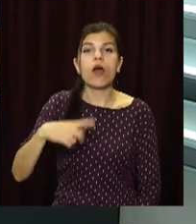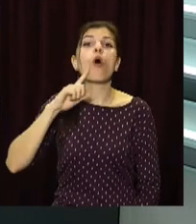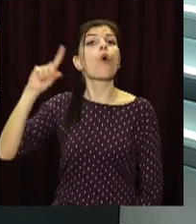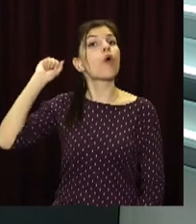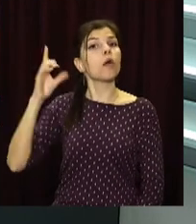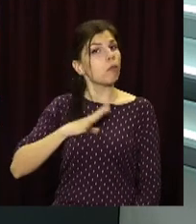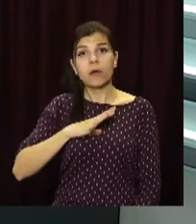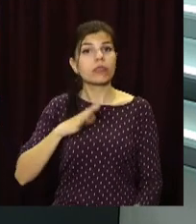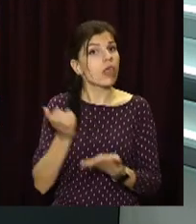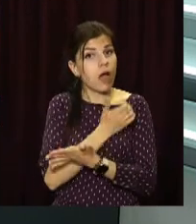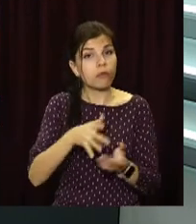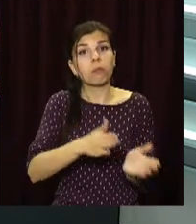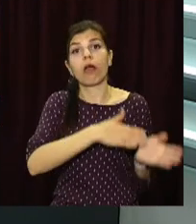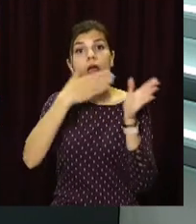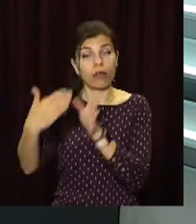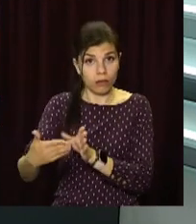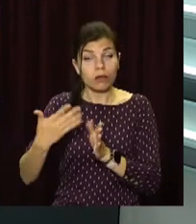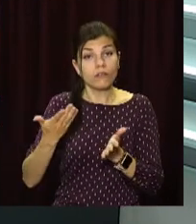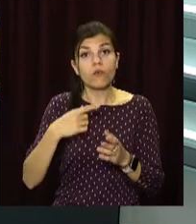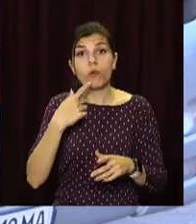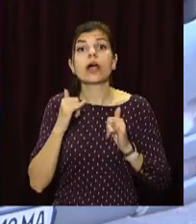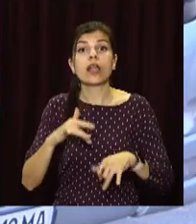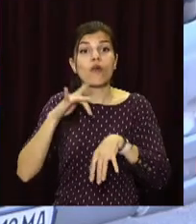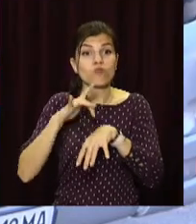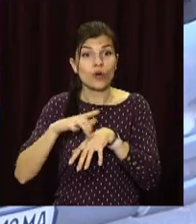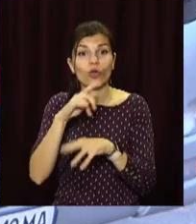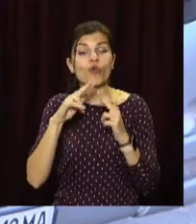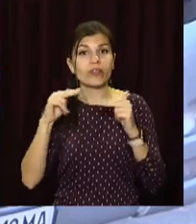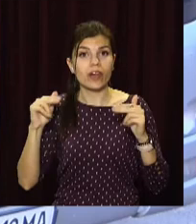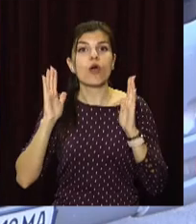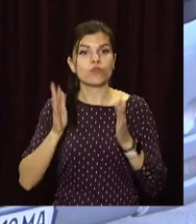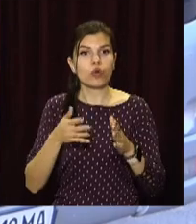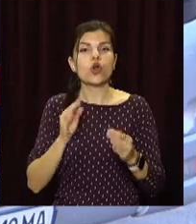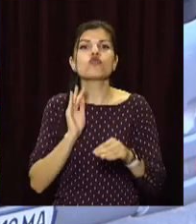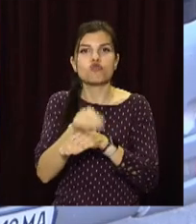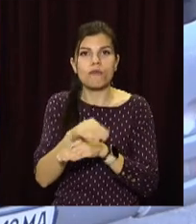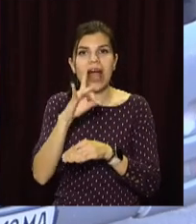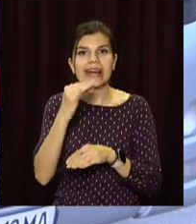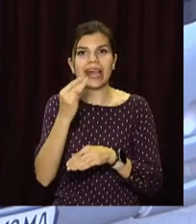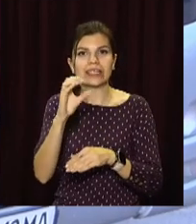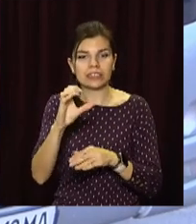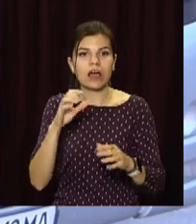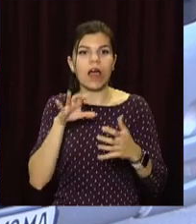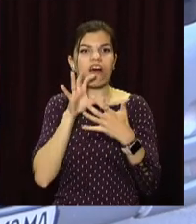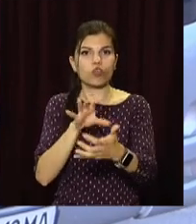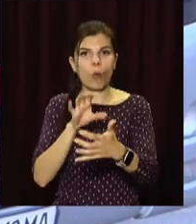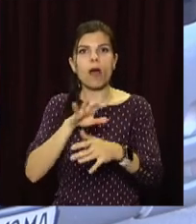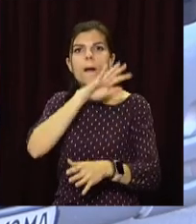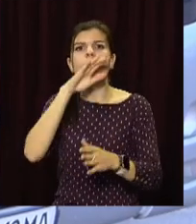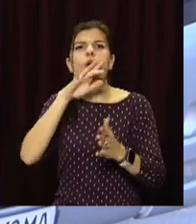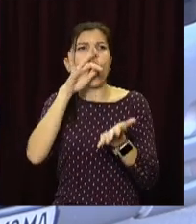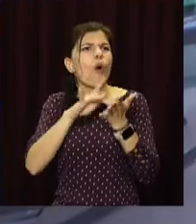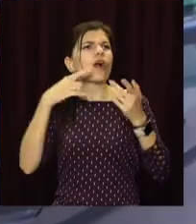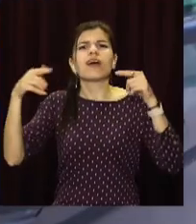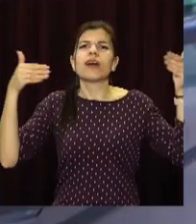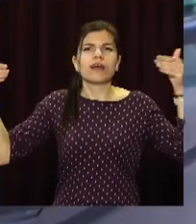через коронавірусну пандемію. Для комфорту вболівальників до Дніпра запустять додаткові рейси міжміських автобусів. Із центру